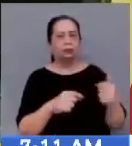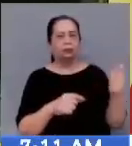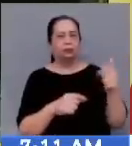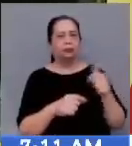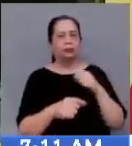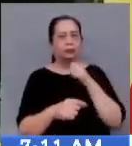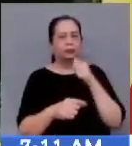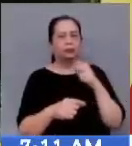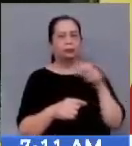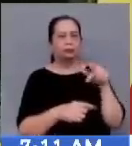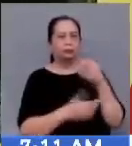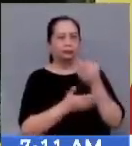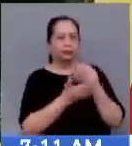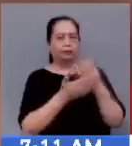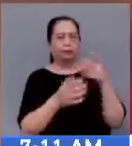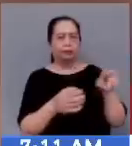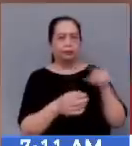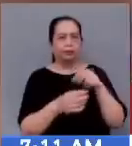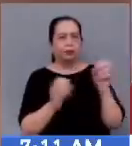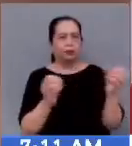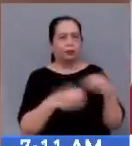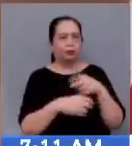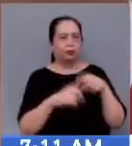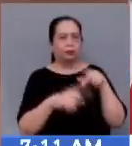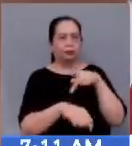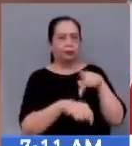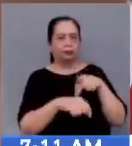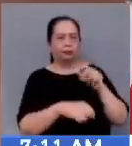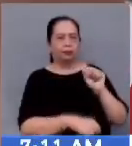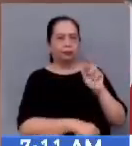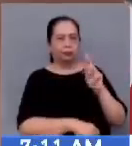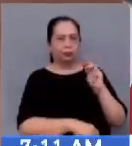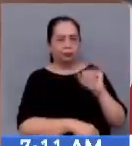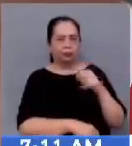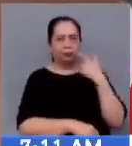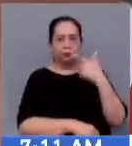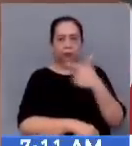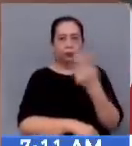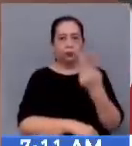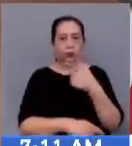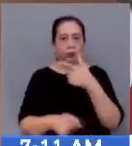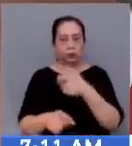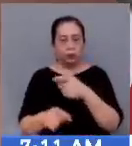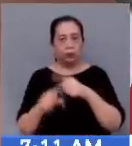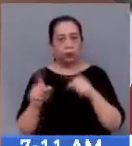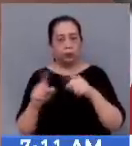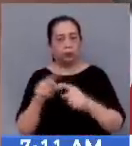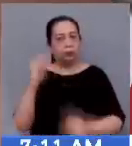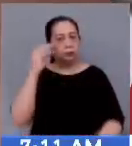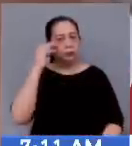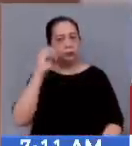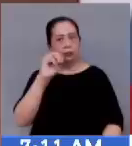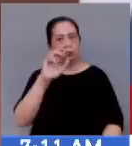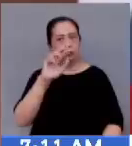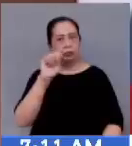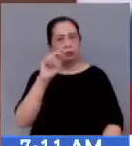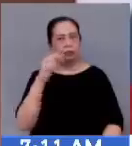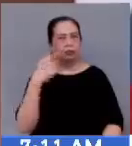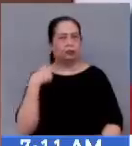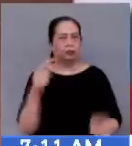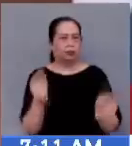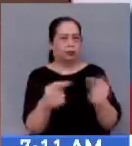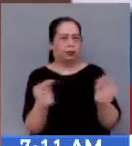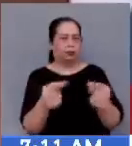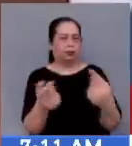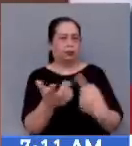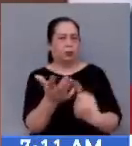Finance Service Field Office ng Philippine Army. Base sa imbestigasyon, na baril ang dalawa ni Captain Martin Añosa na magkaroon sila ng pagtatalo. Si Añosa,